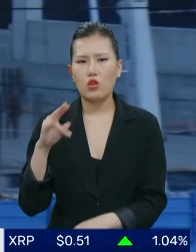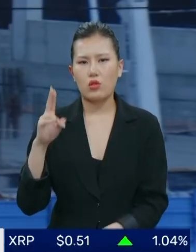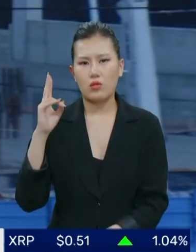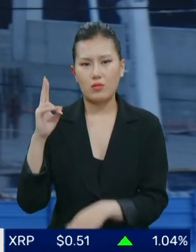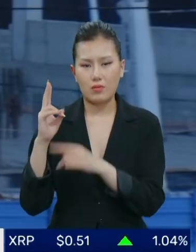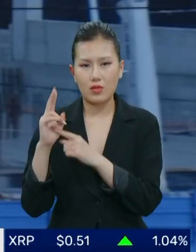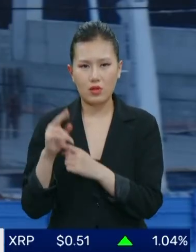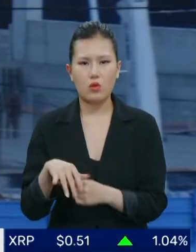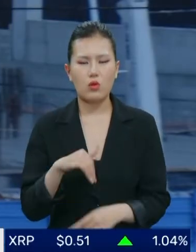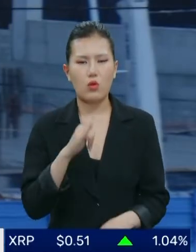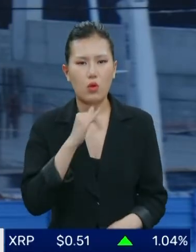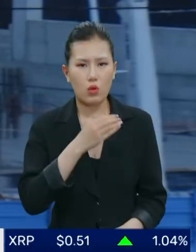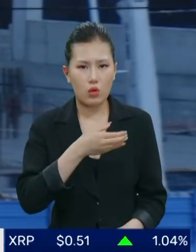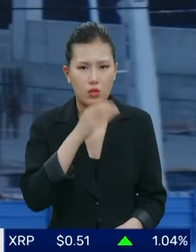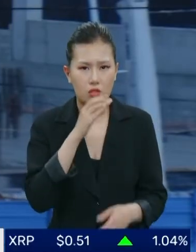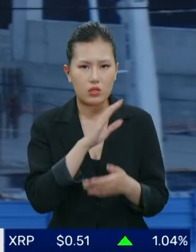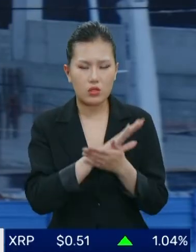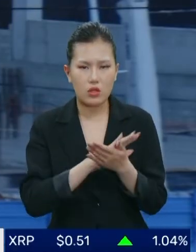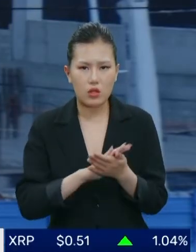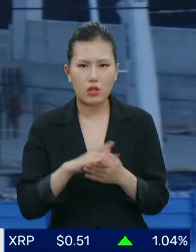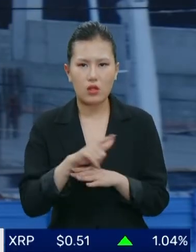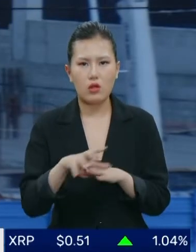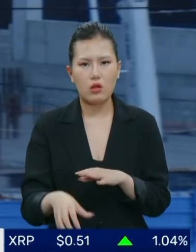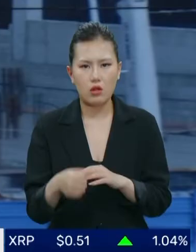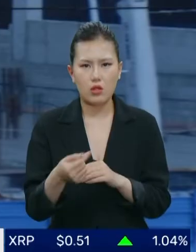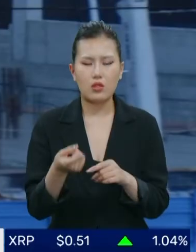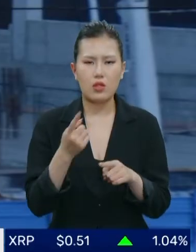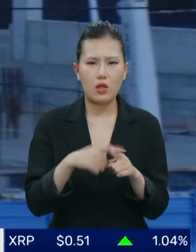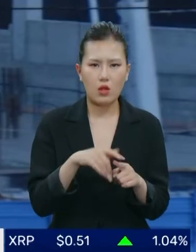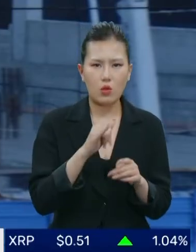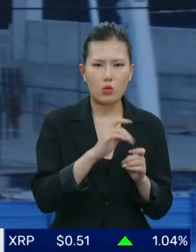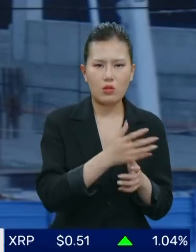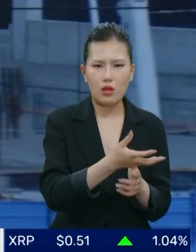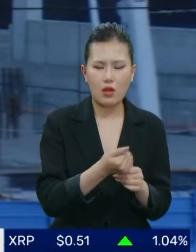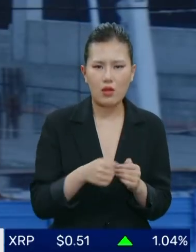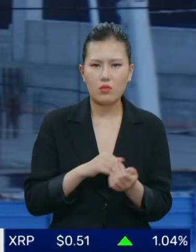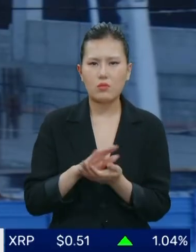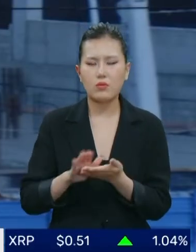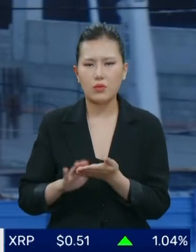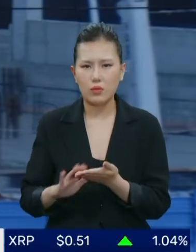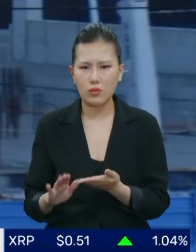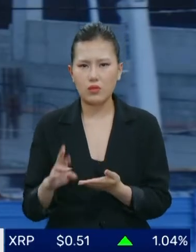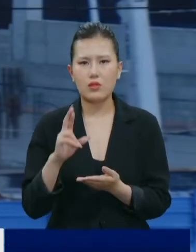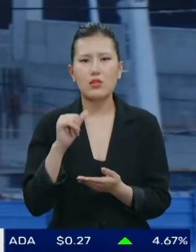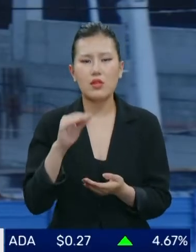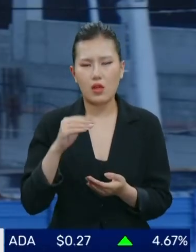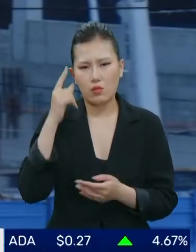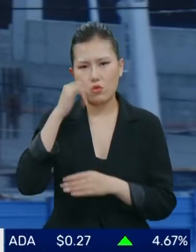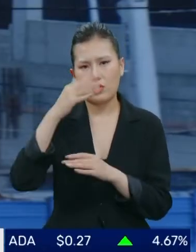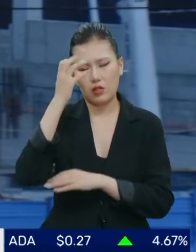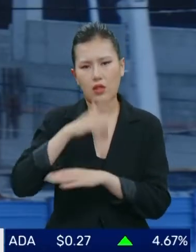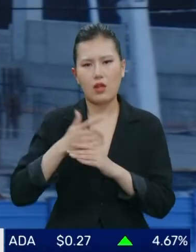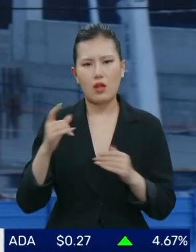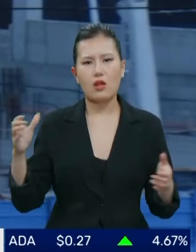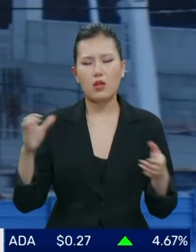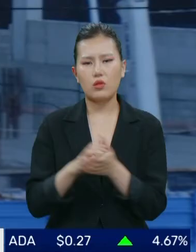шинэ их үүсвэрийг нээх дахин ашиглах гүн цэвэрлэх байгууламжууд барих томоохон компакт гэрээ Монгол улсын засгийн газартай хийсэн.